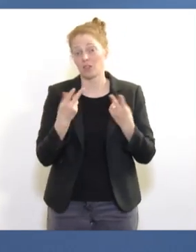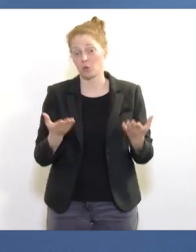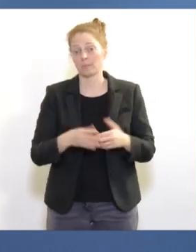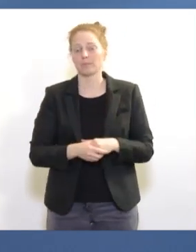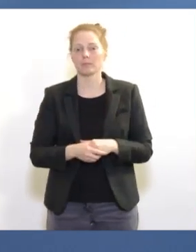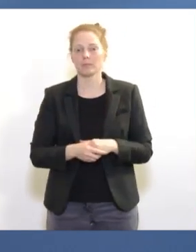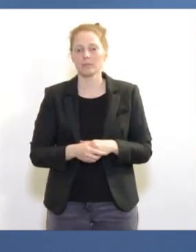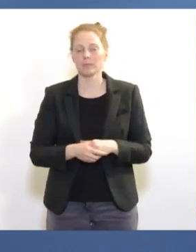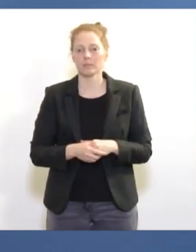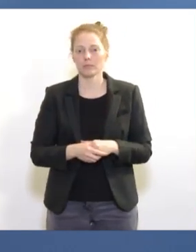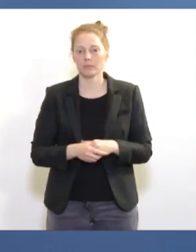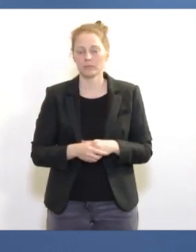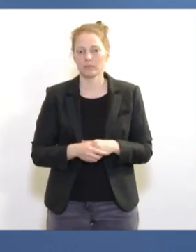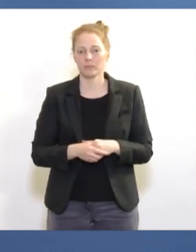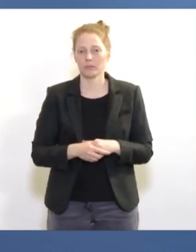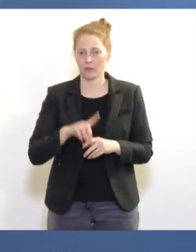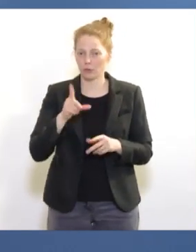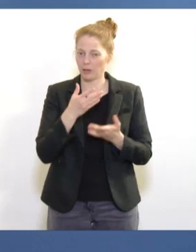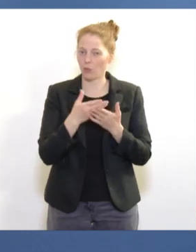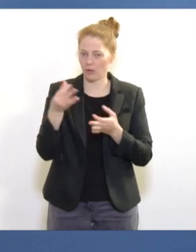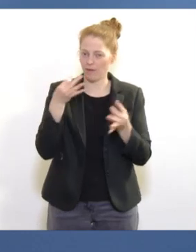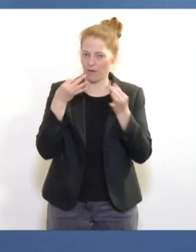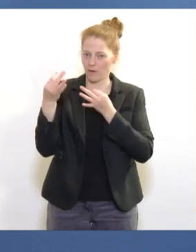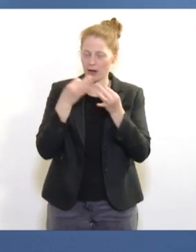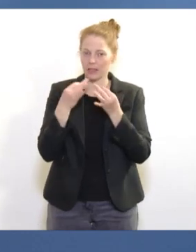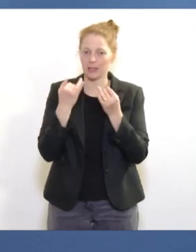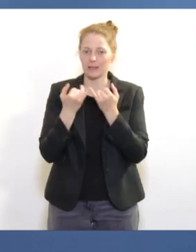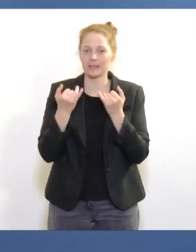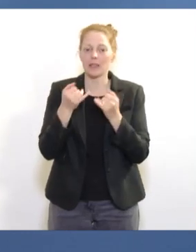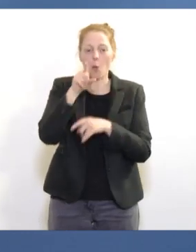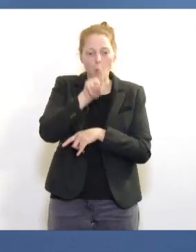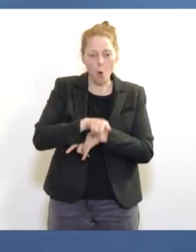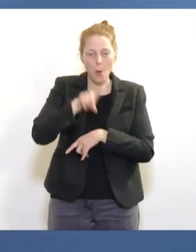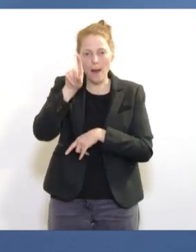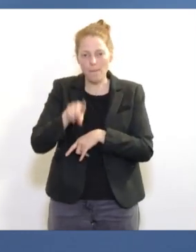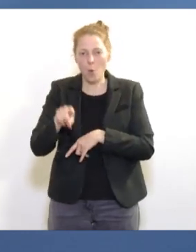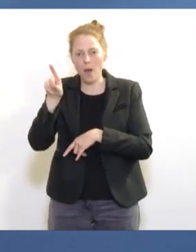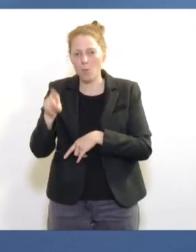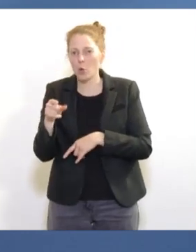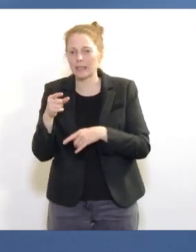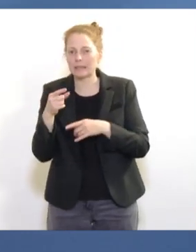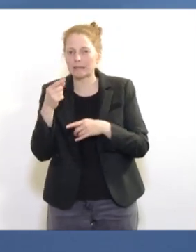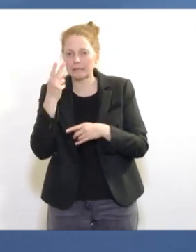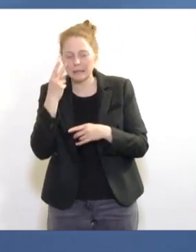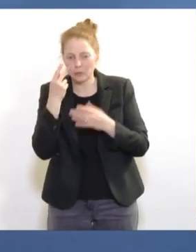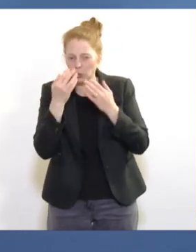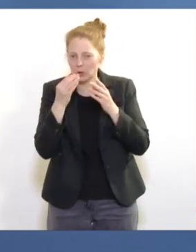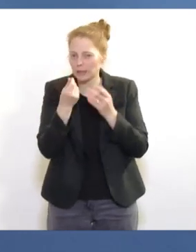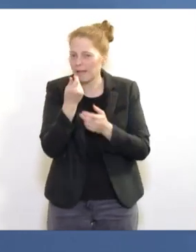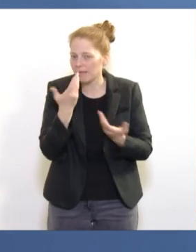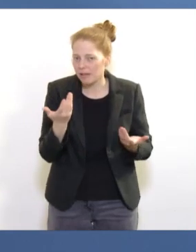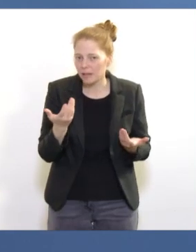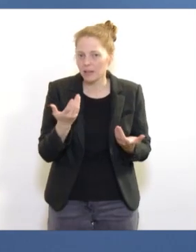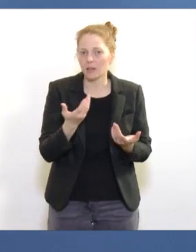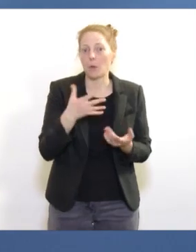Ich wollte noch vielleicht eine Abteilung machen, weil auch das gefragt ging, was das für die einzelnen Monate bedeutet, was bis jetzt transferiert ging. Am